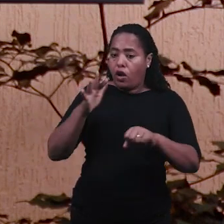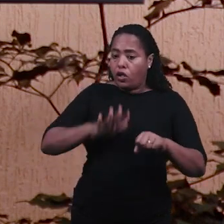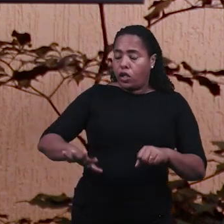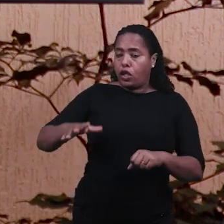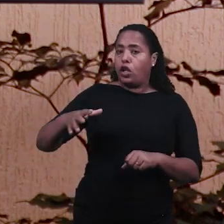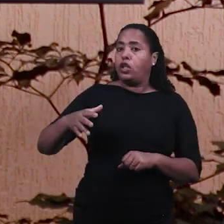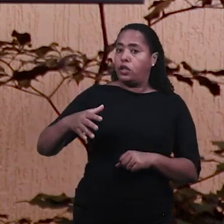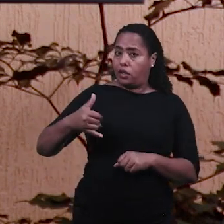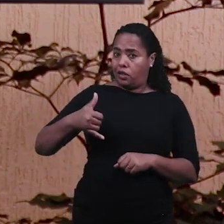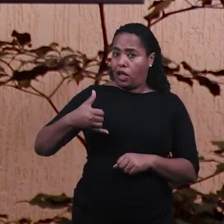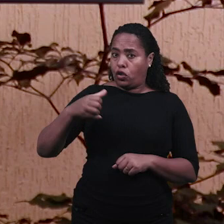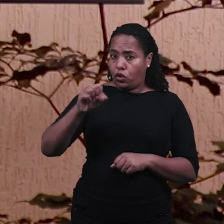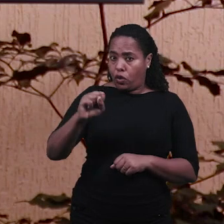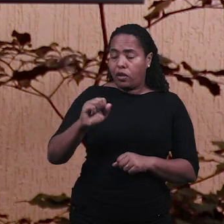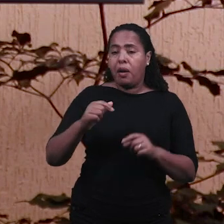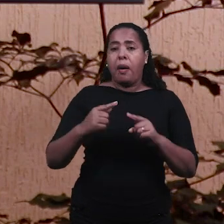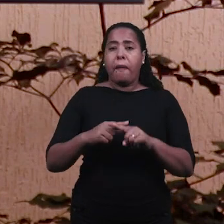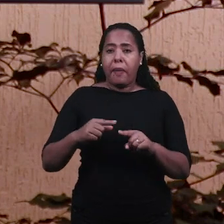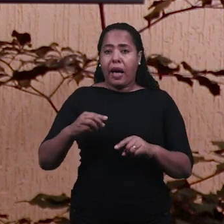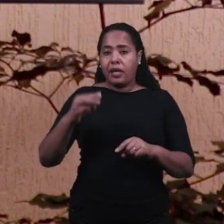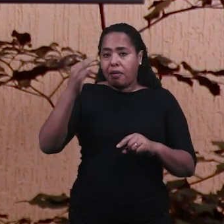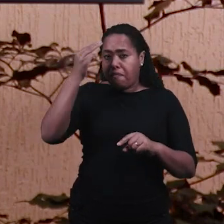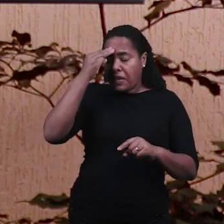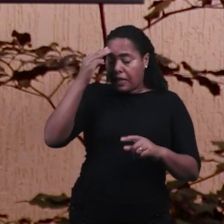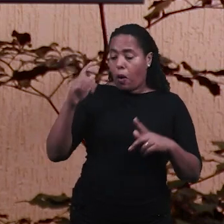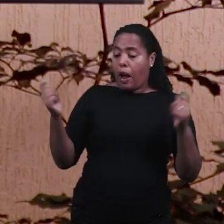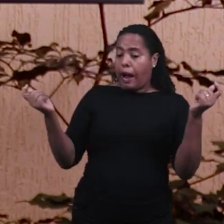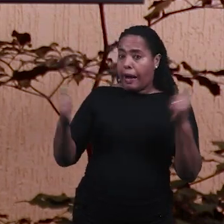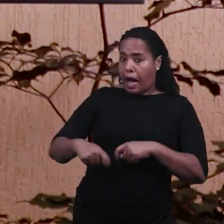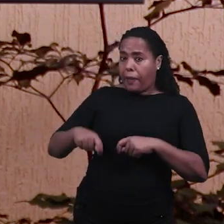son âge chronologique à 8 ans, et